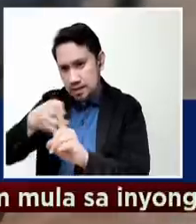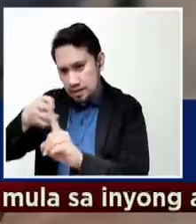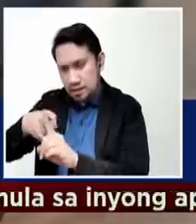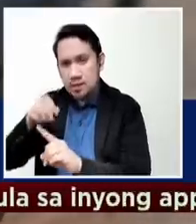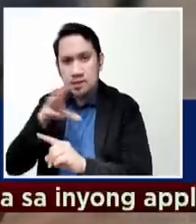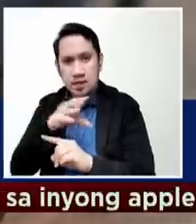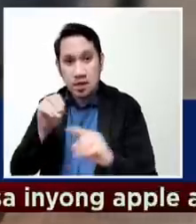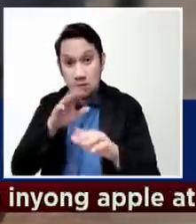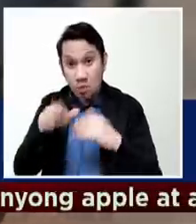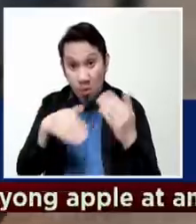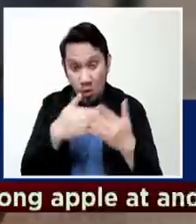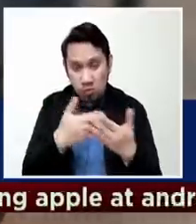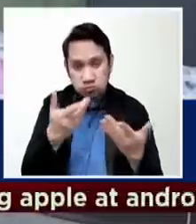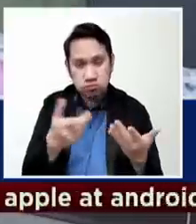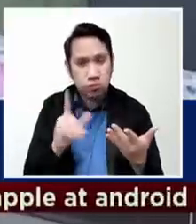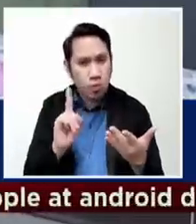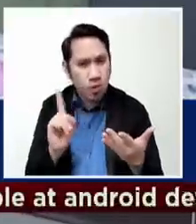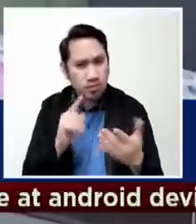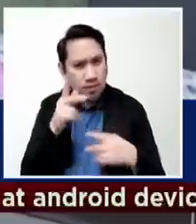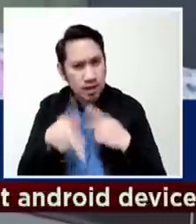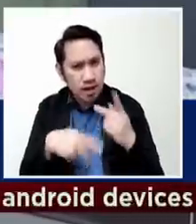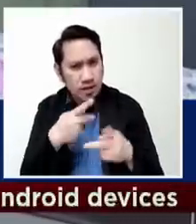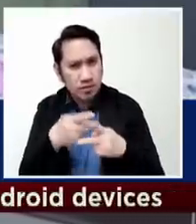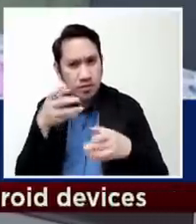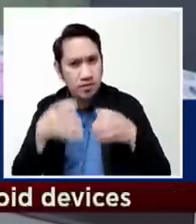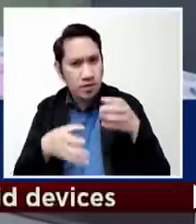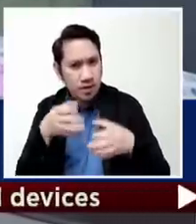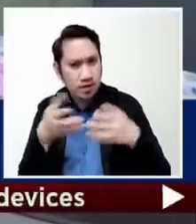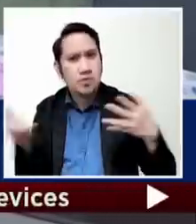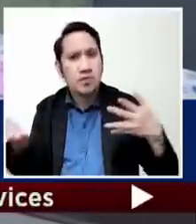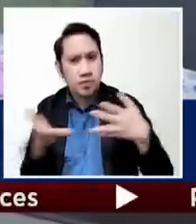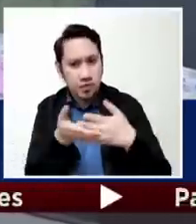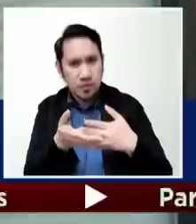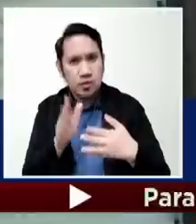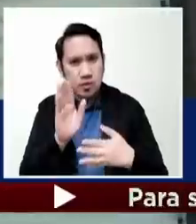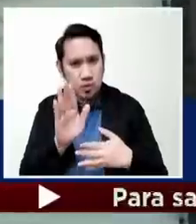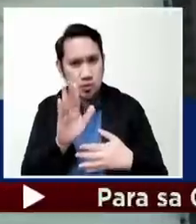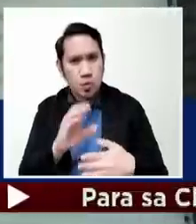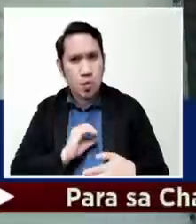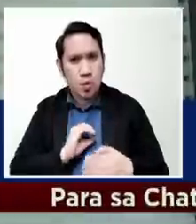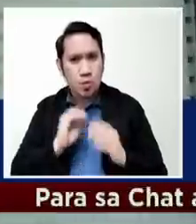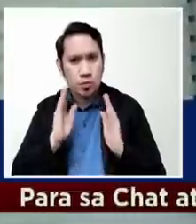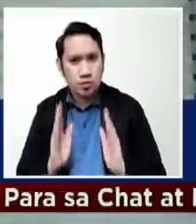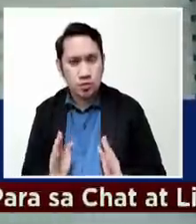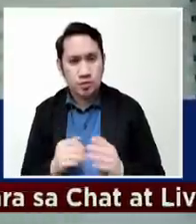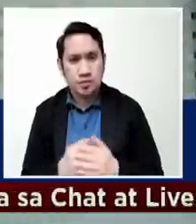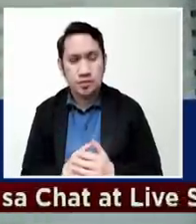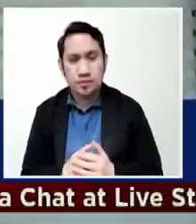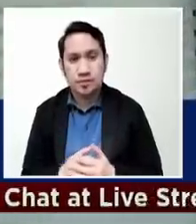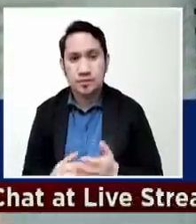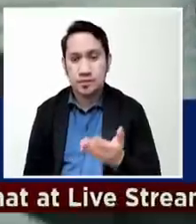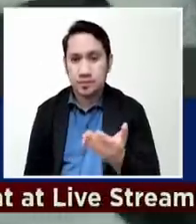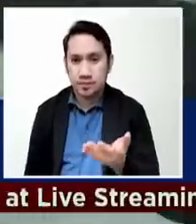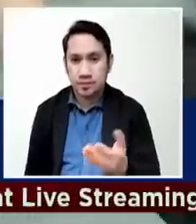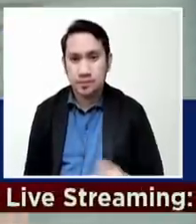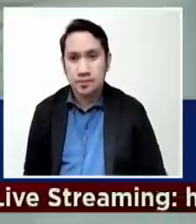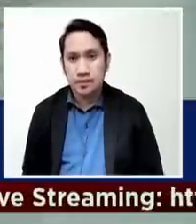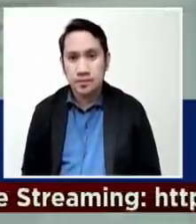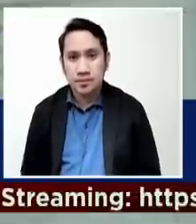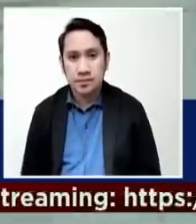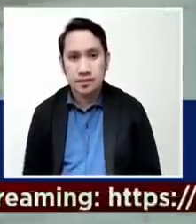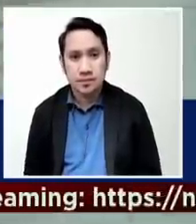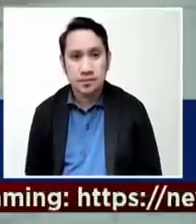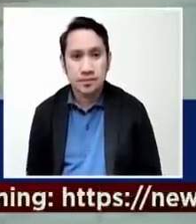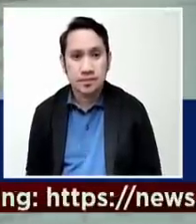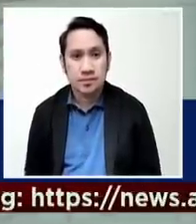nila ang mga kaso na posibleng isampa laban sa pamunuan ng lugar. Liza Aquino,